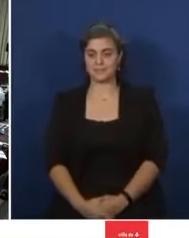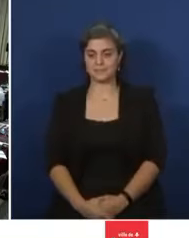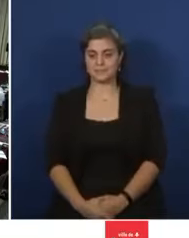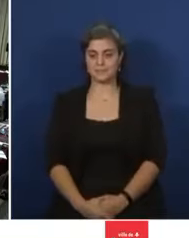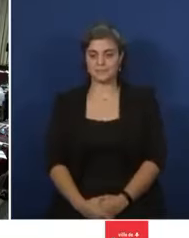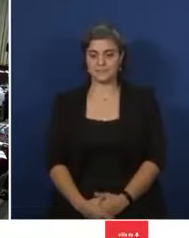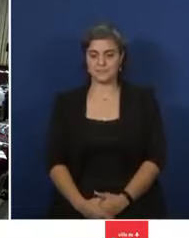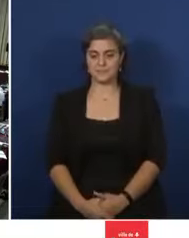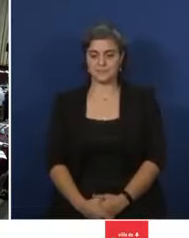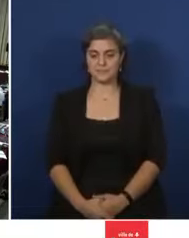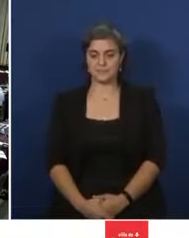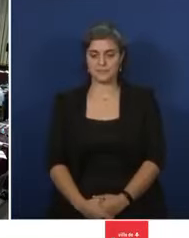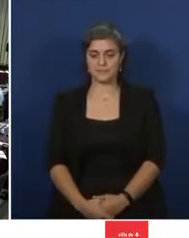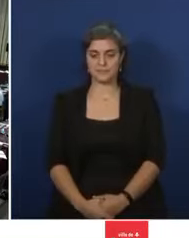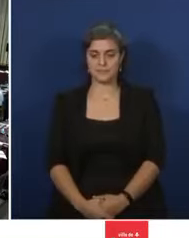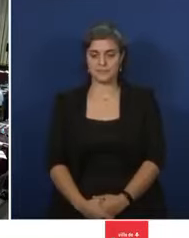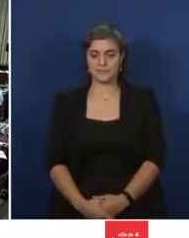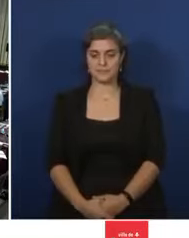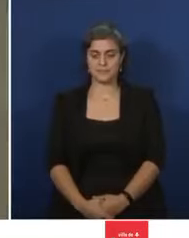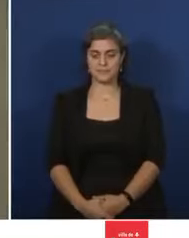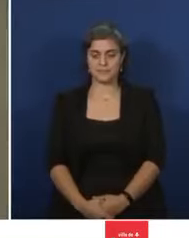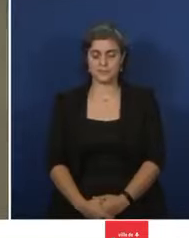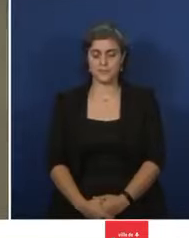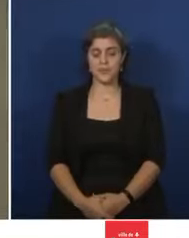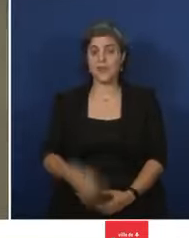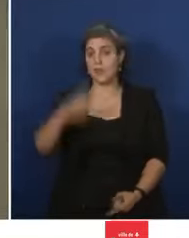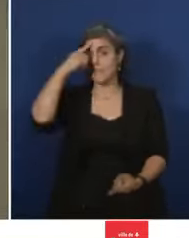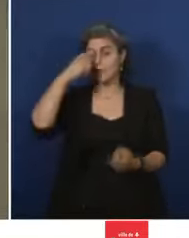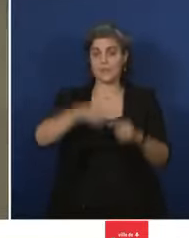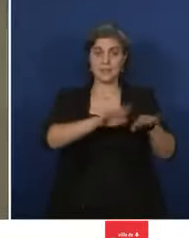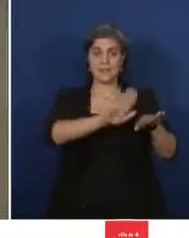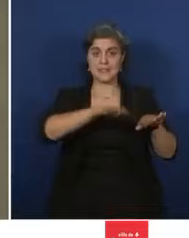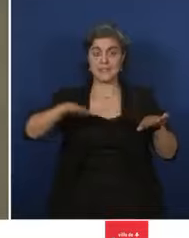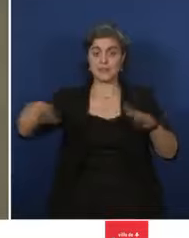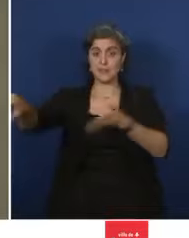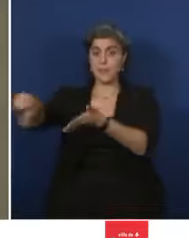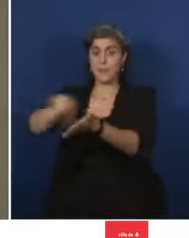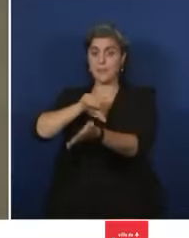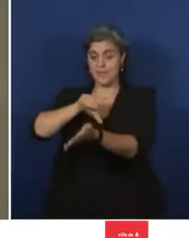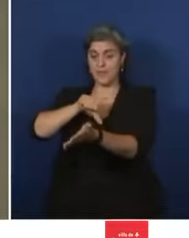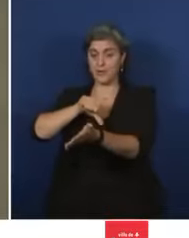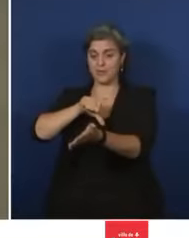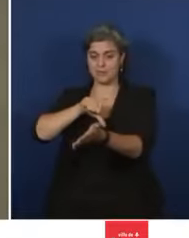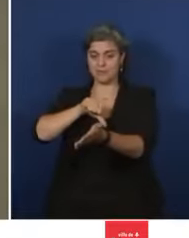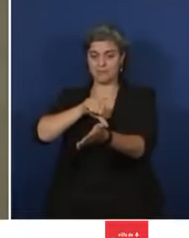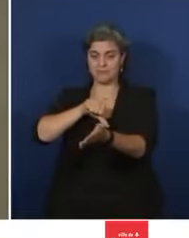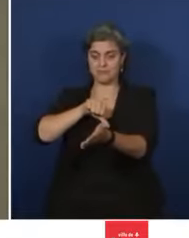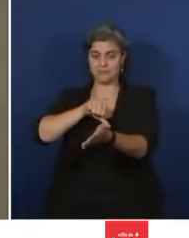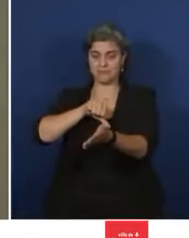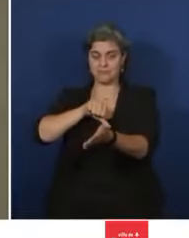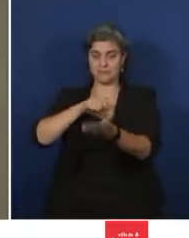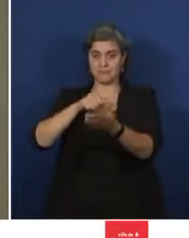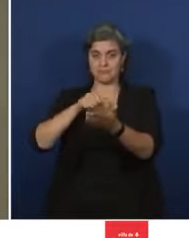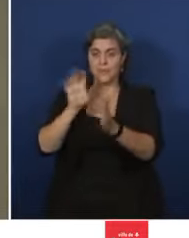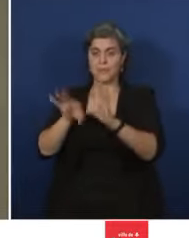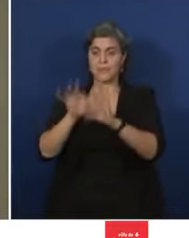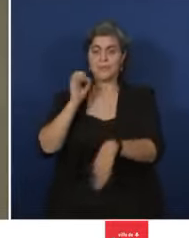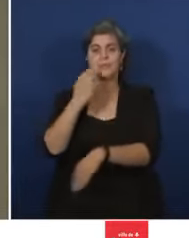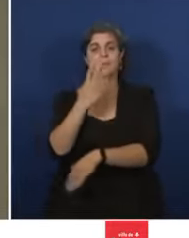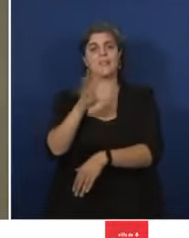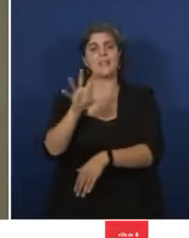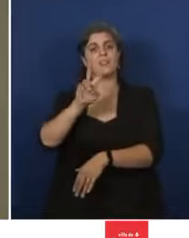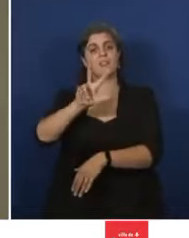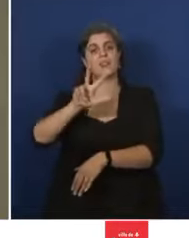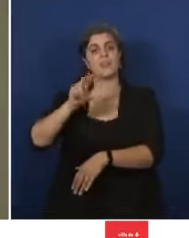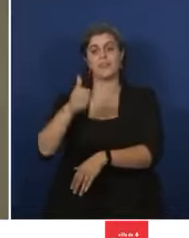Alors, sur le stationnement payant, Bernard Charles sur la 431. Madame le maire et chers